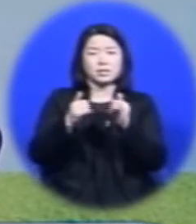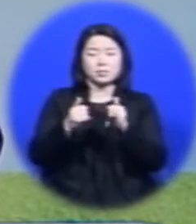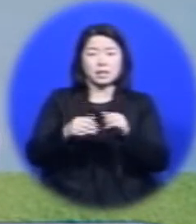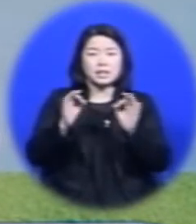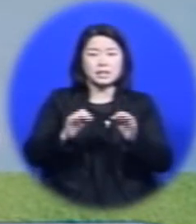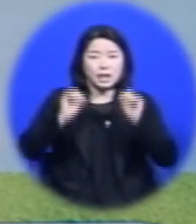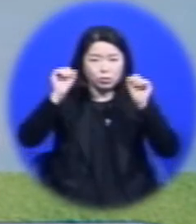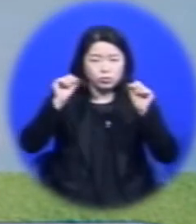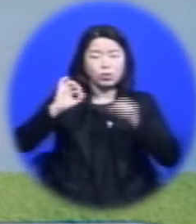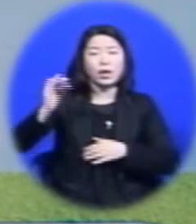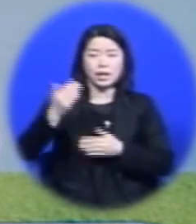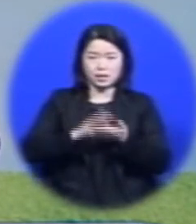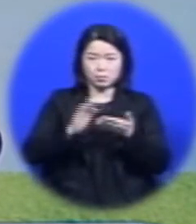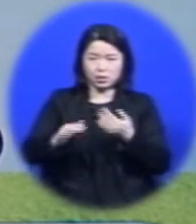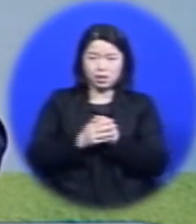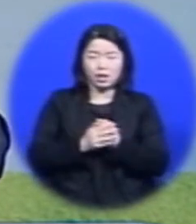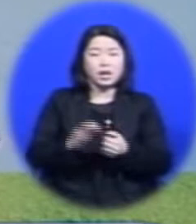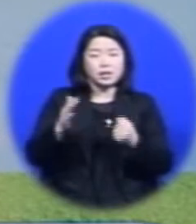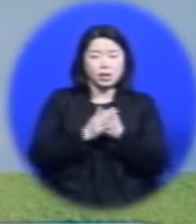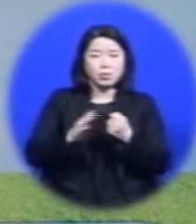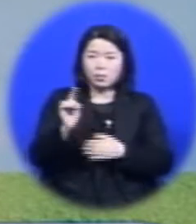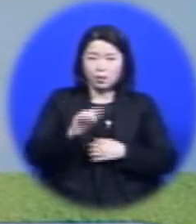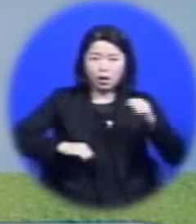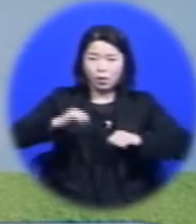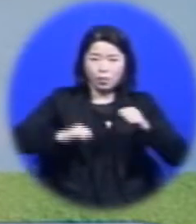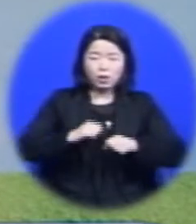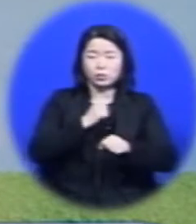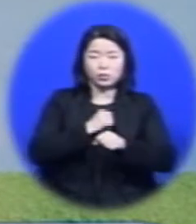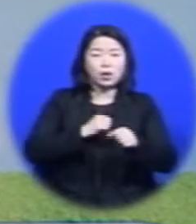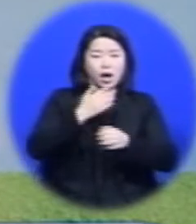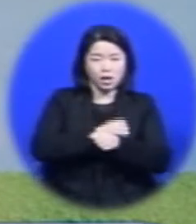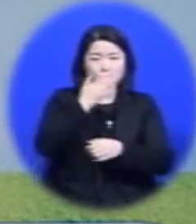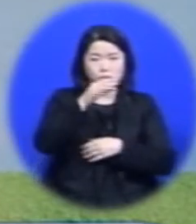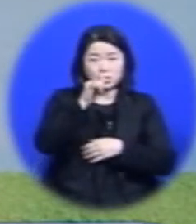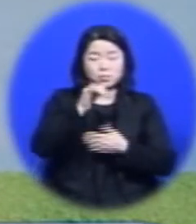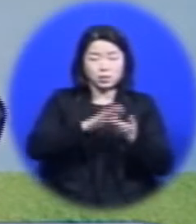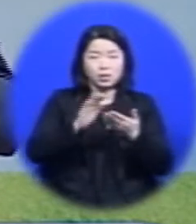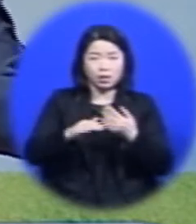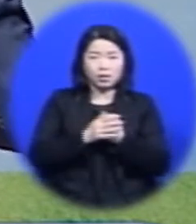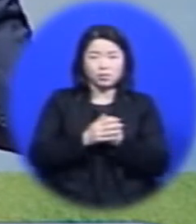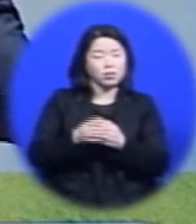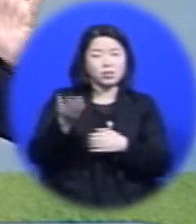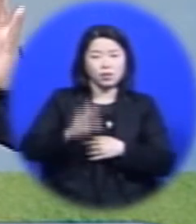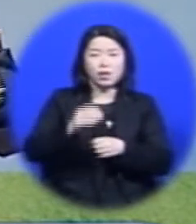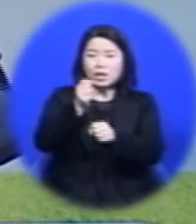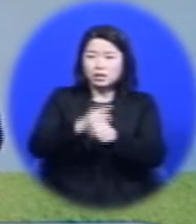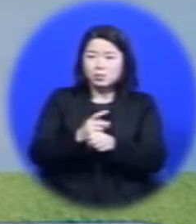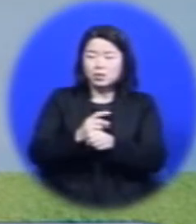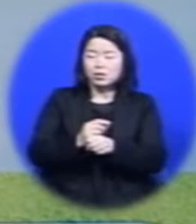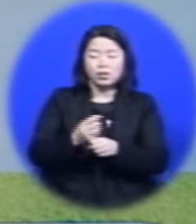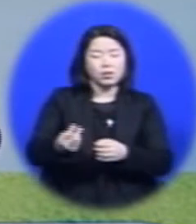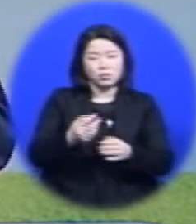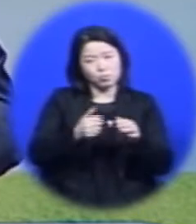운동을 하셔야 됩니다 그래야 뭔가 활동을 조금이라도 할 수 있습니다 임 이사는 소망을 끊어 버려